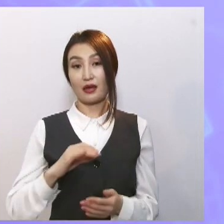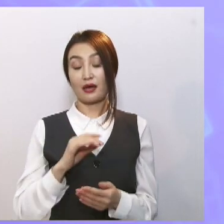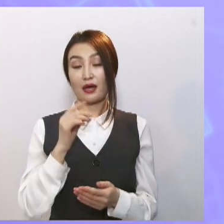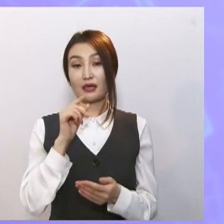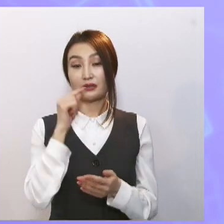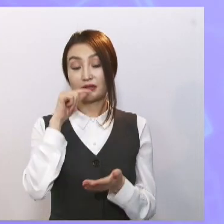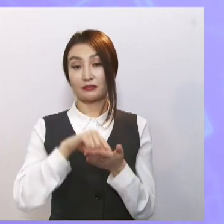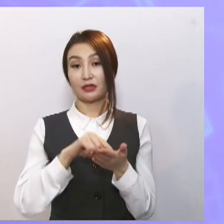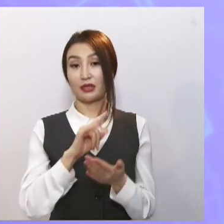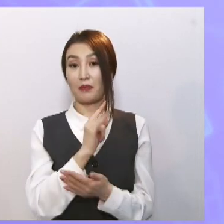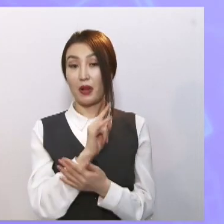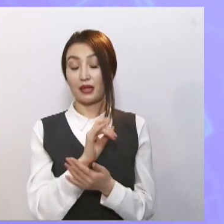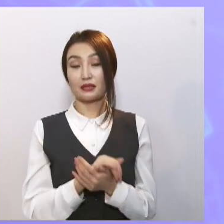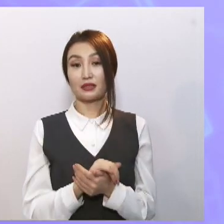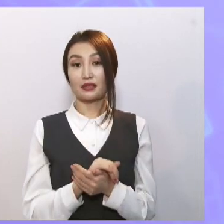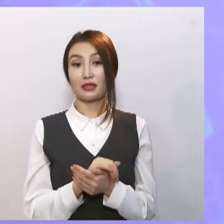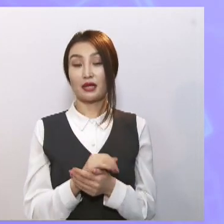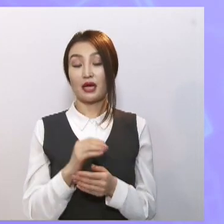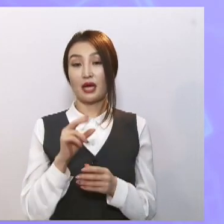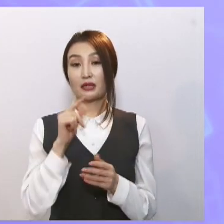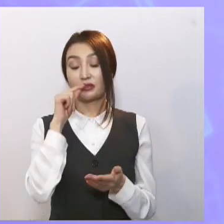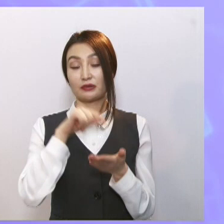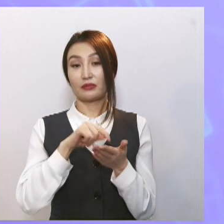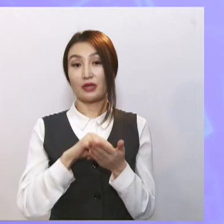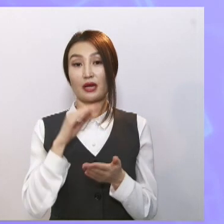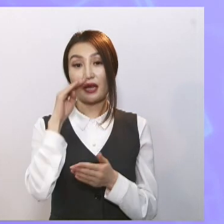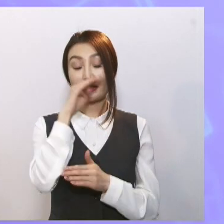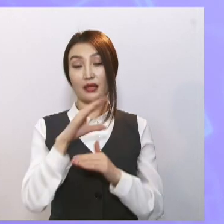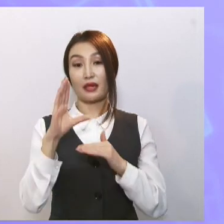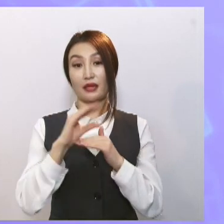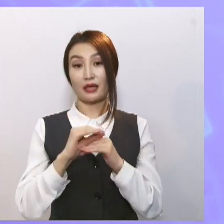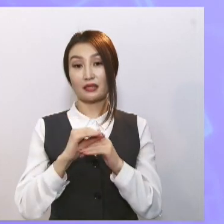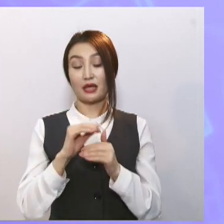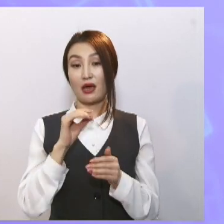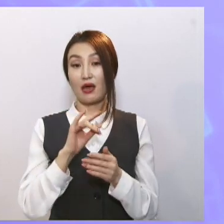Чымчыктар эртеден кечке балапандарына жем ташышат.